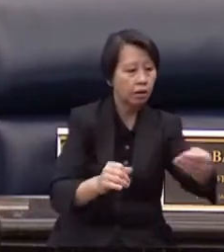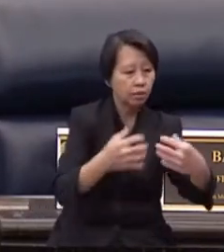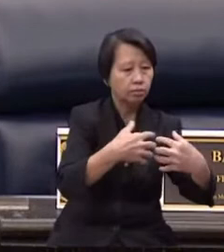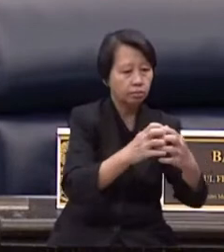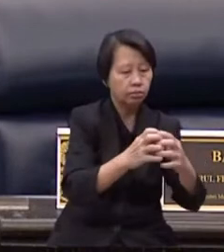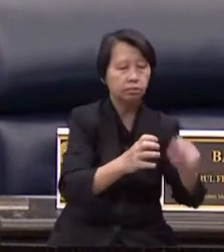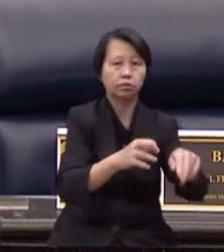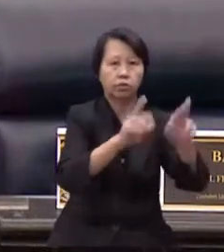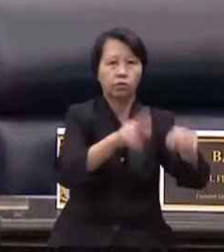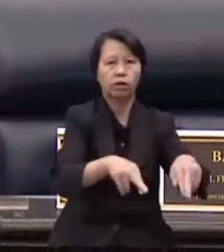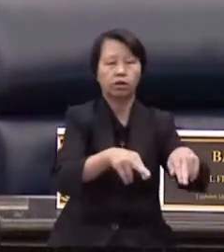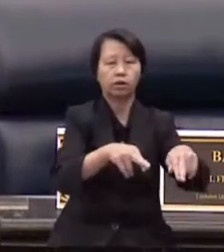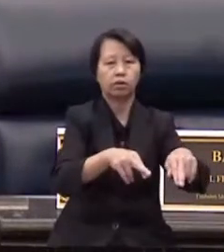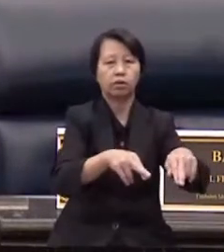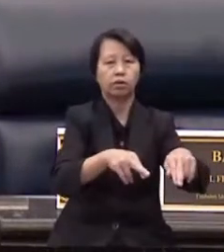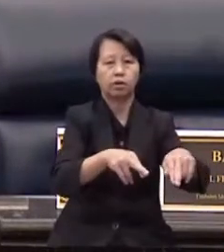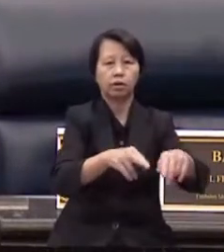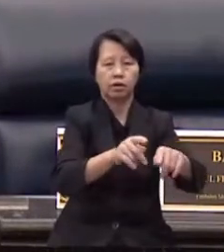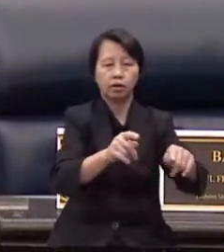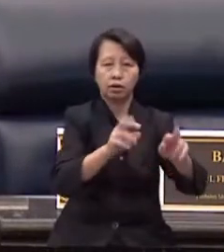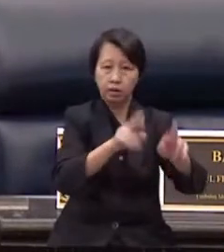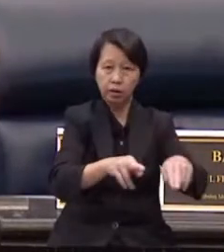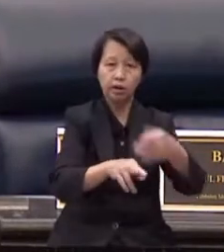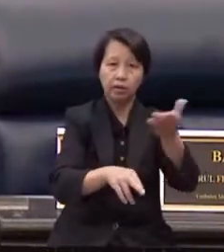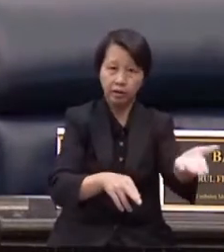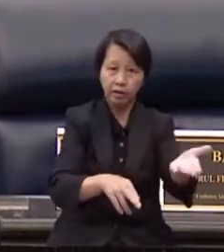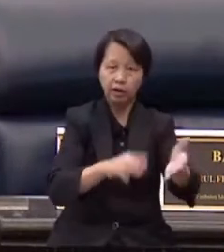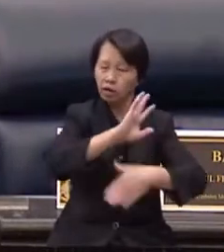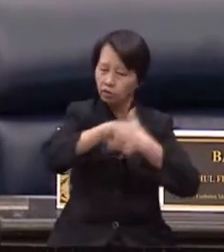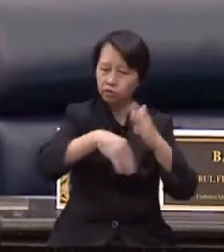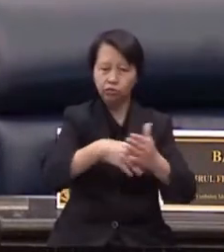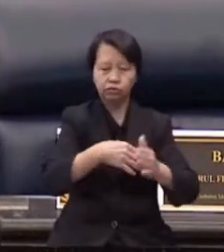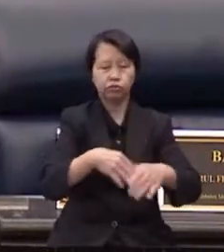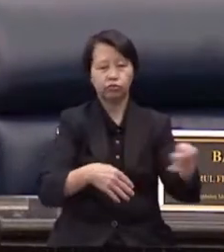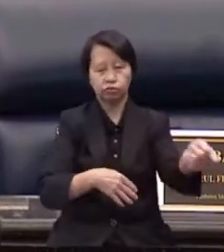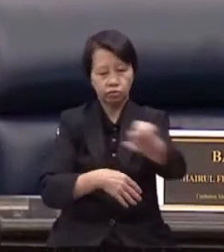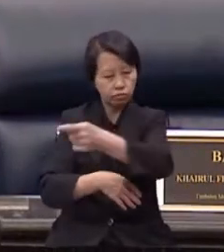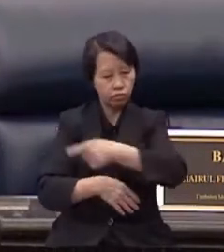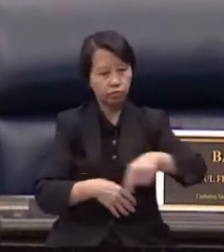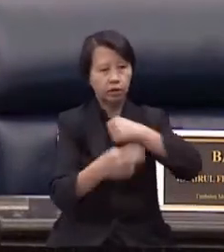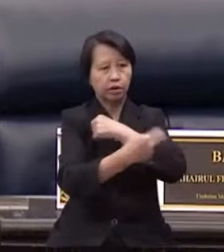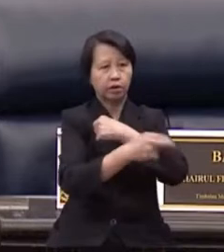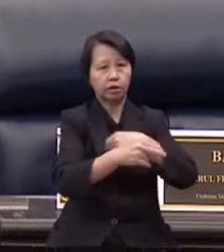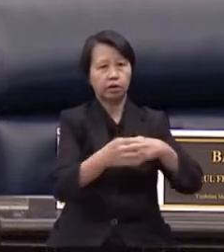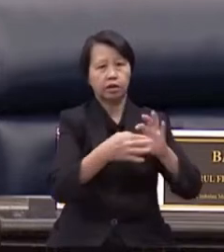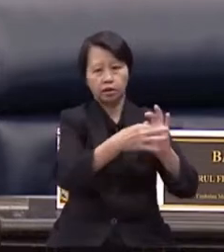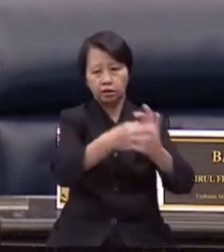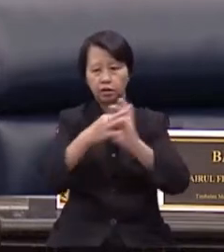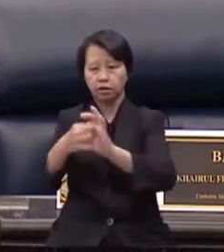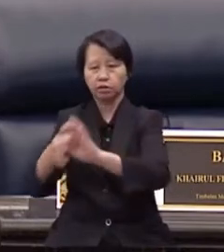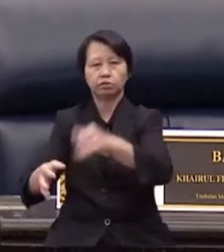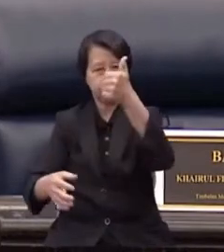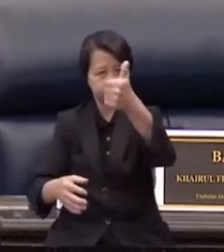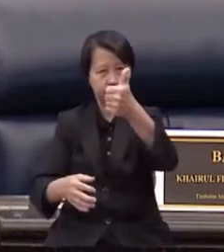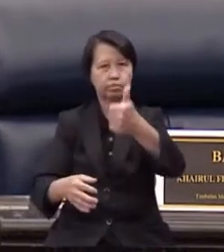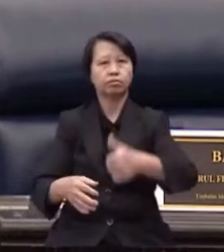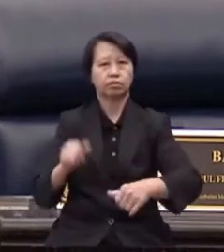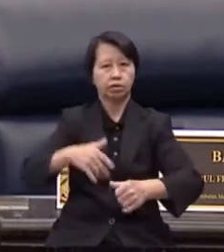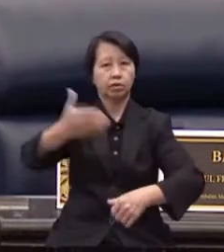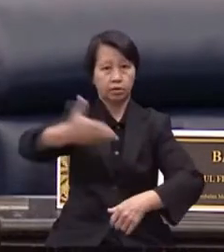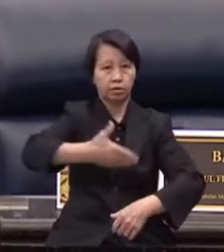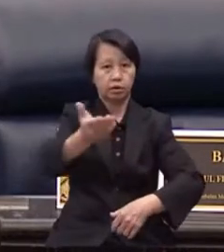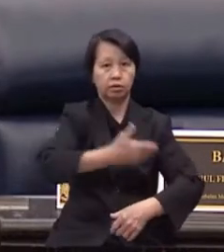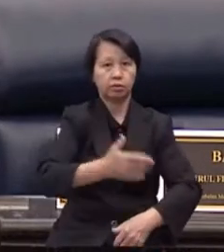Wage tempat jadi kerjasama di semua lapisan adalah Amati alu-alukan dan saya akan pasti